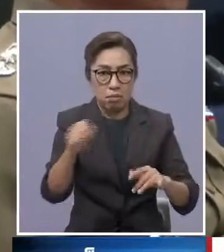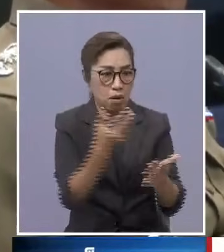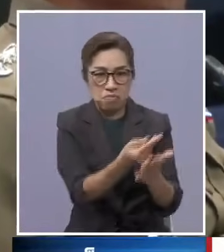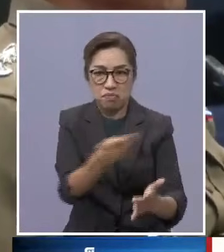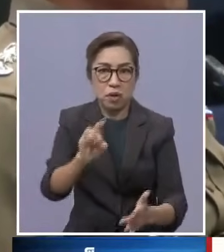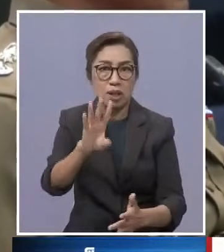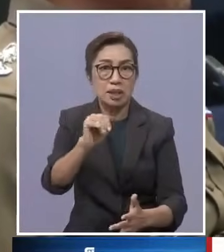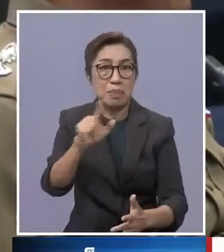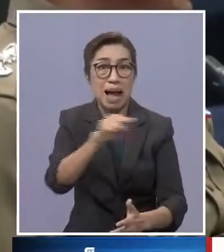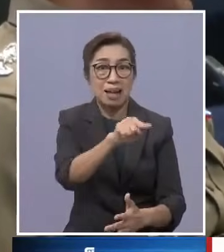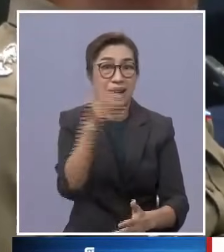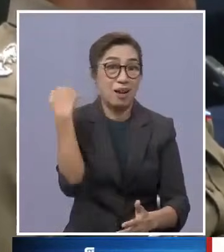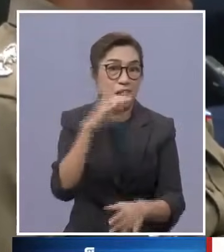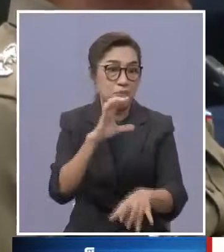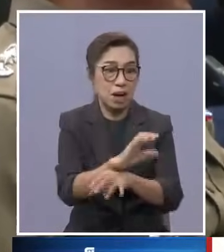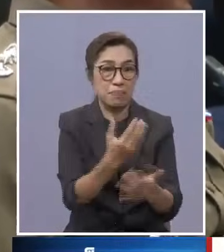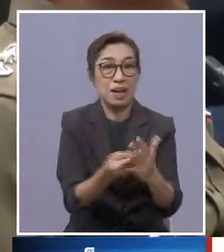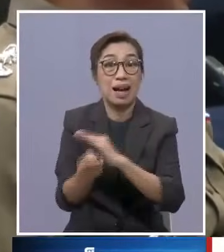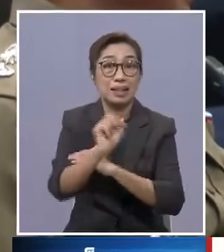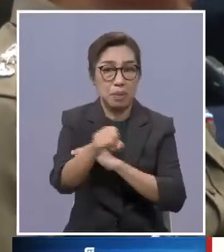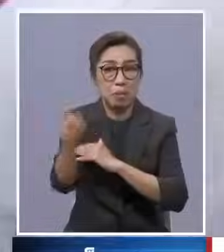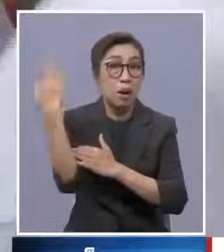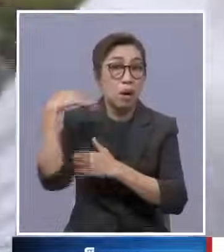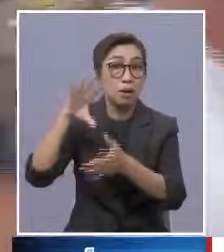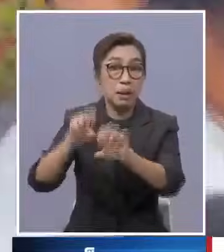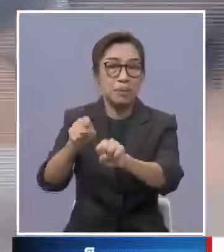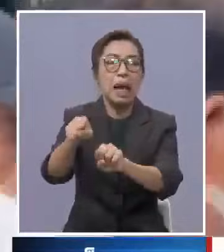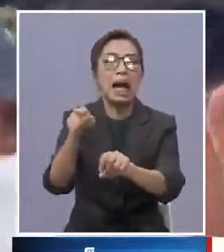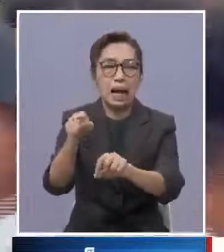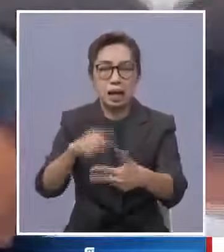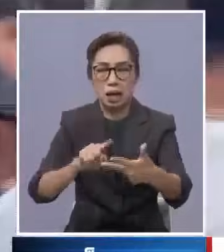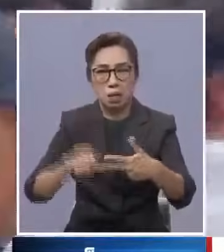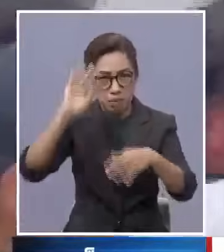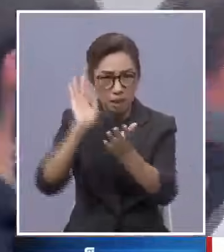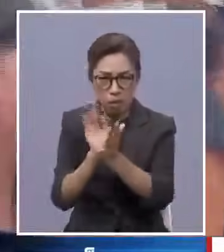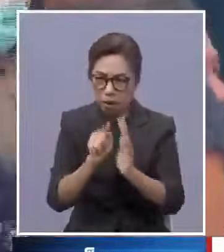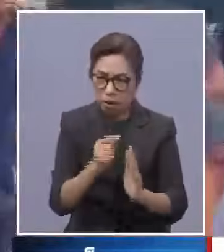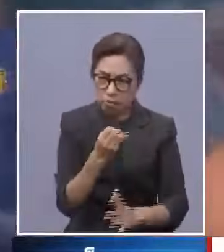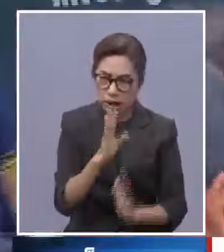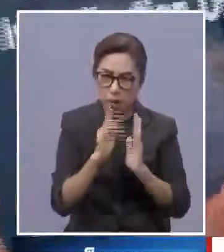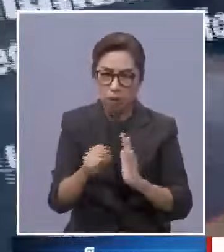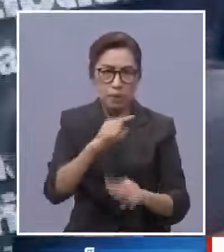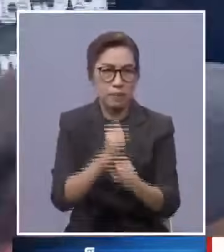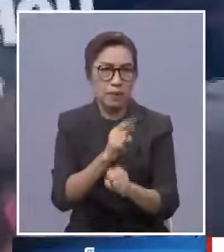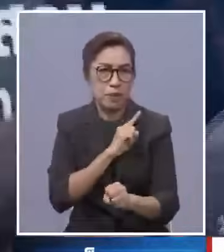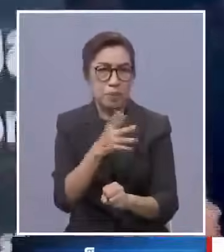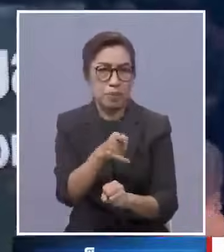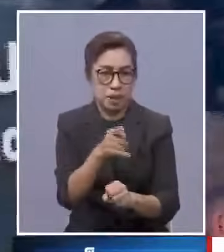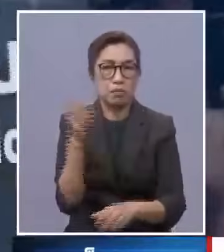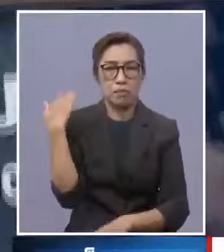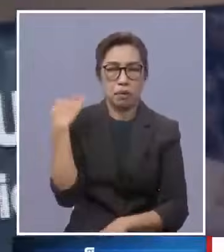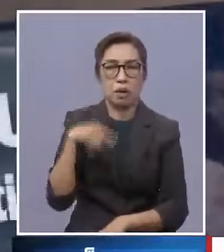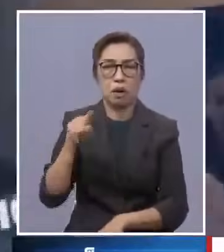คดีกำนันนกจะมีการตั้งข้อหาตำรวจเพิ่มอีก14นายในข้อหาละเว้นการปฏิบัติหน้าที่ก็มีเสียงคัดค้านว่